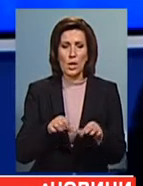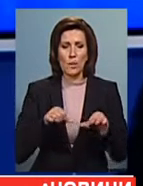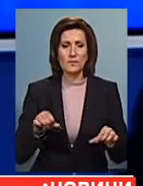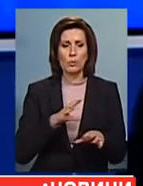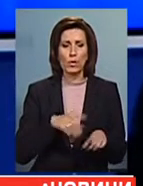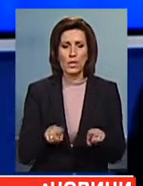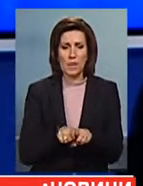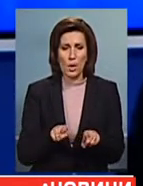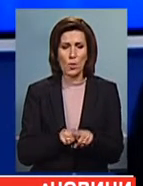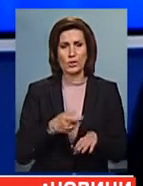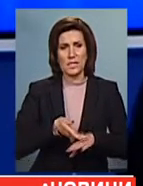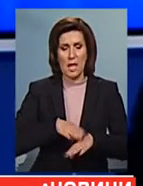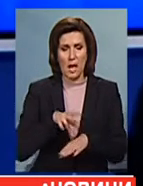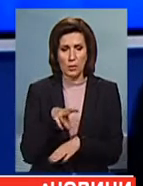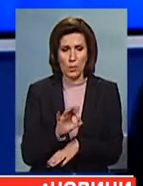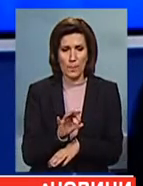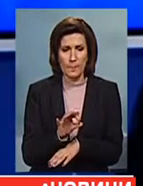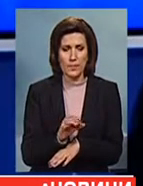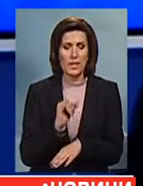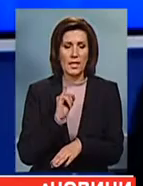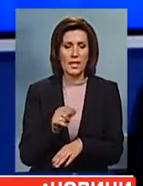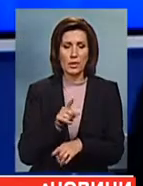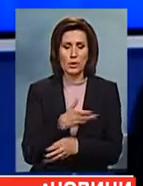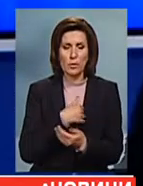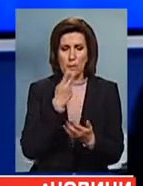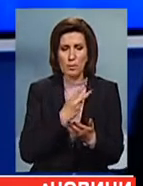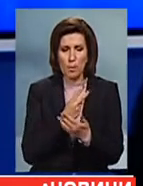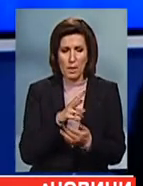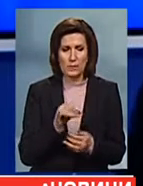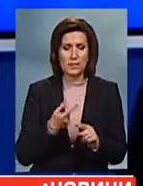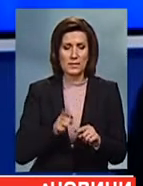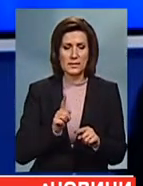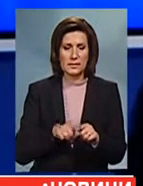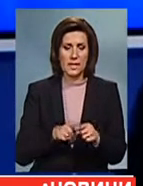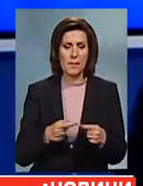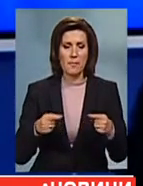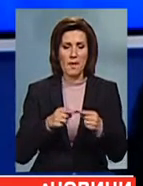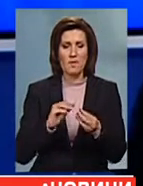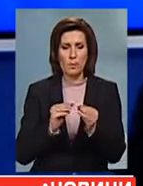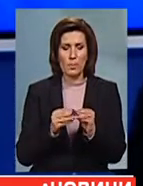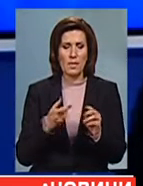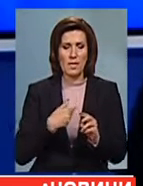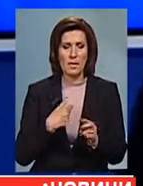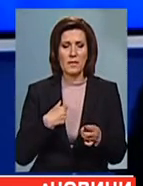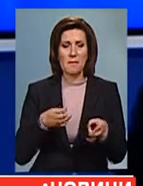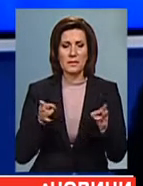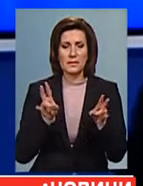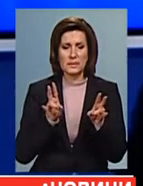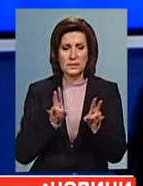було також достатньо складно. І те, що ми побачили, це певні системні проблеми, які нам